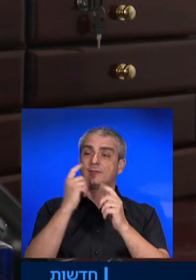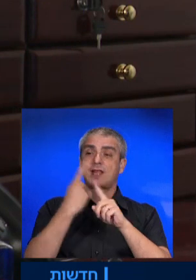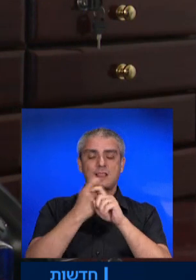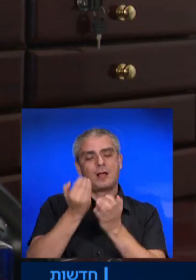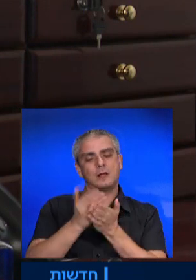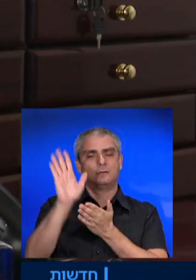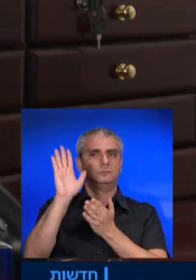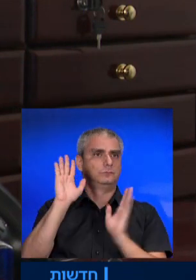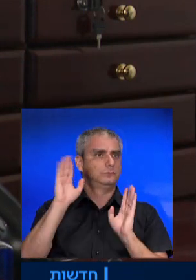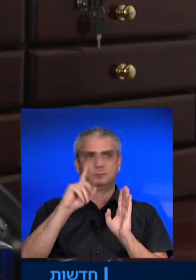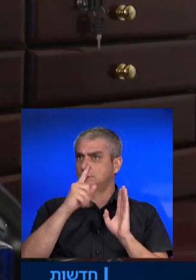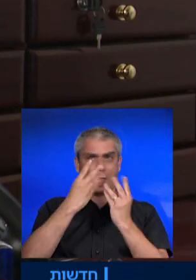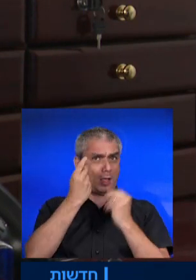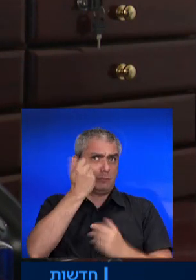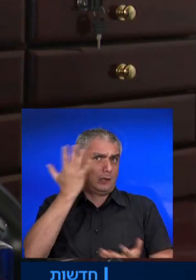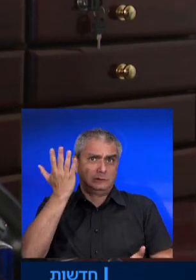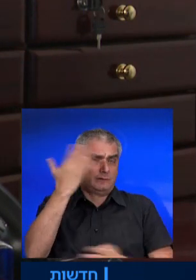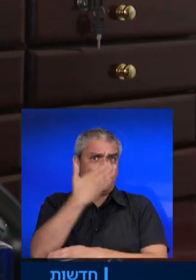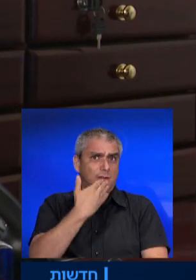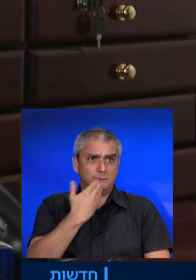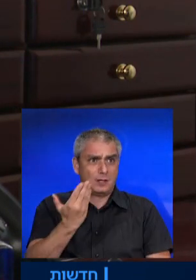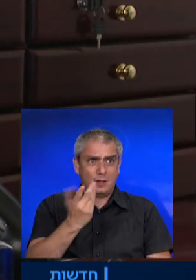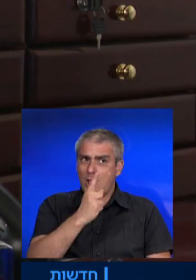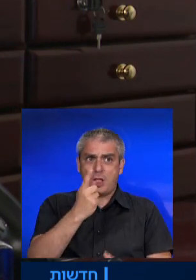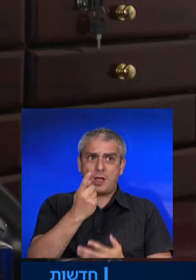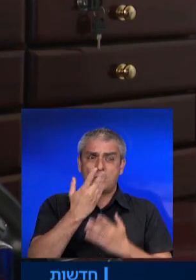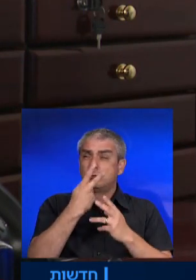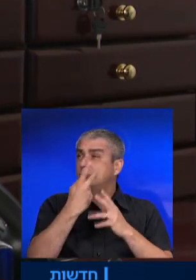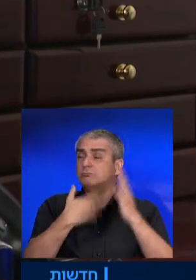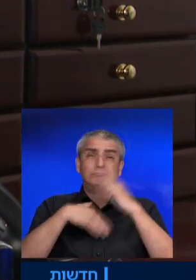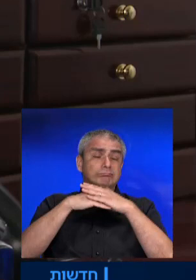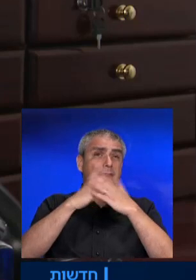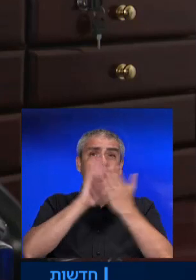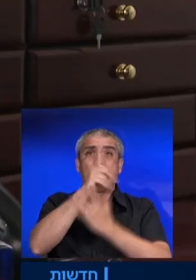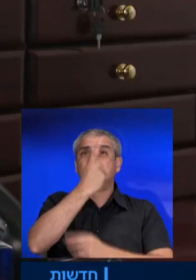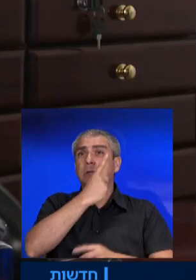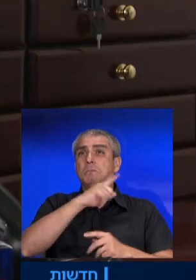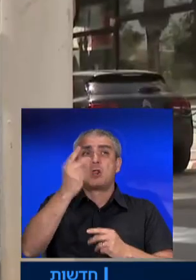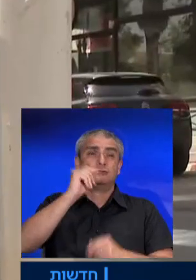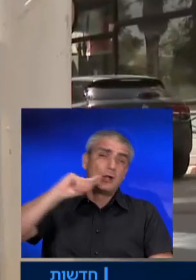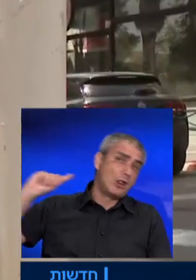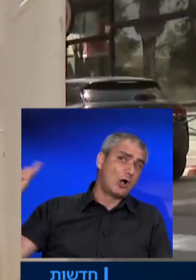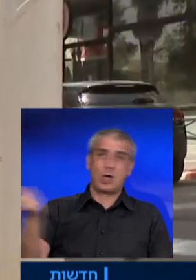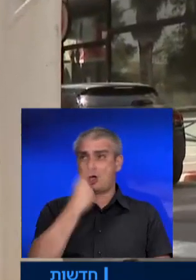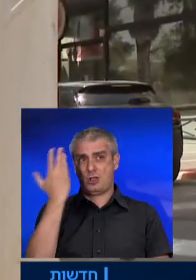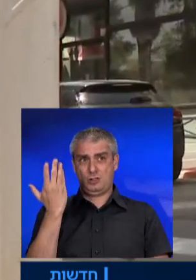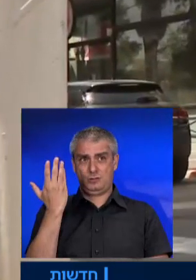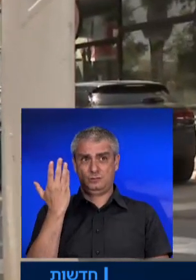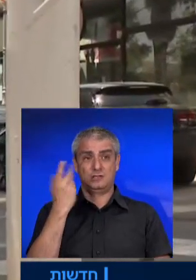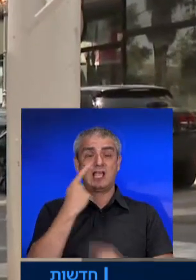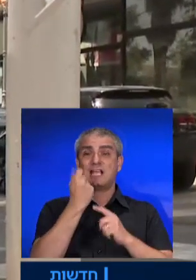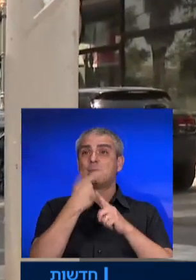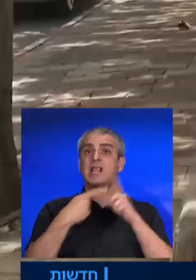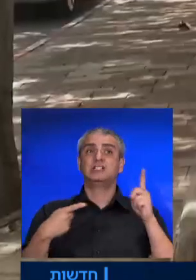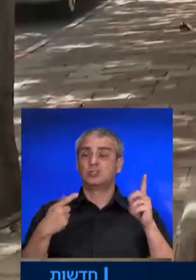הזה. לא מדובר בהרבה כסף למדינת ישראל. לא מדובר ביותר מ-11 מיליון שקלים, אתה לוקח את כל האירוע עצמו. כמעט חצי שנה